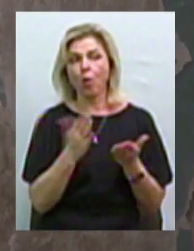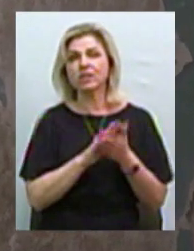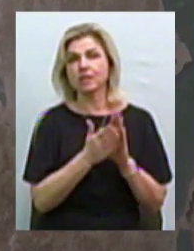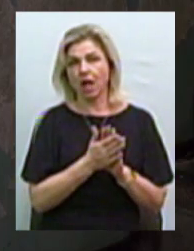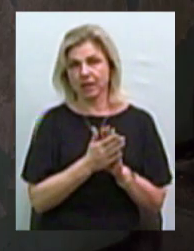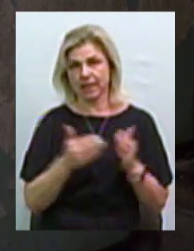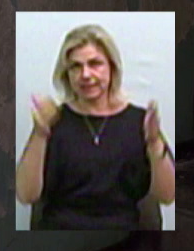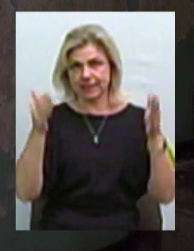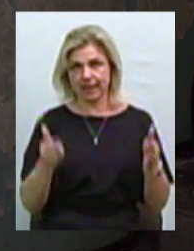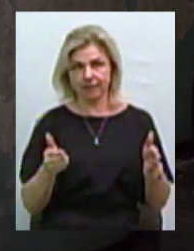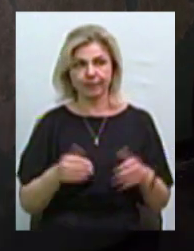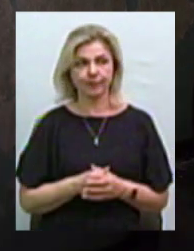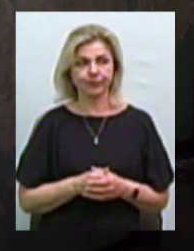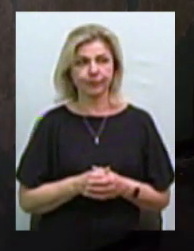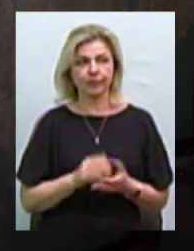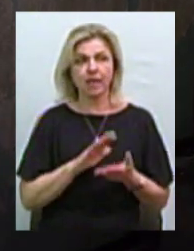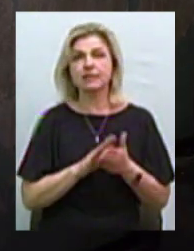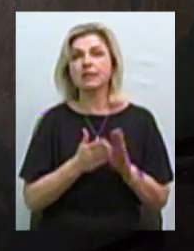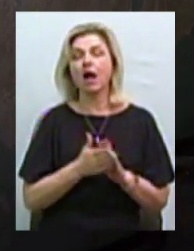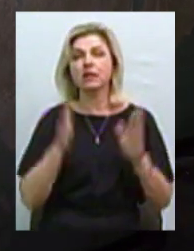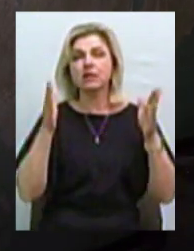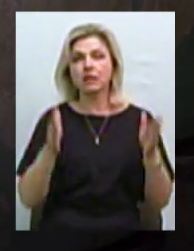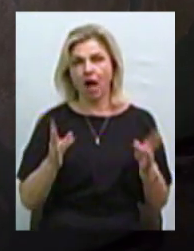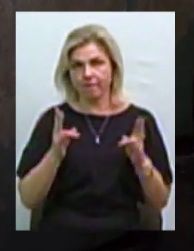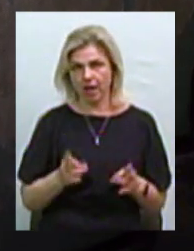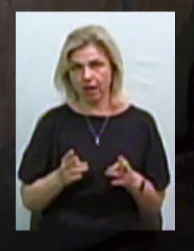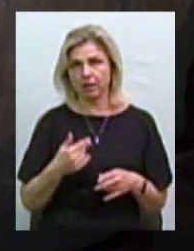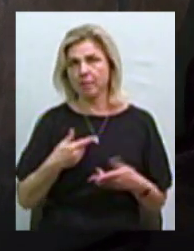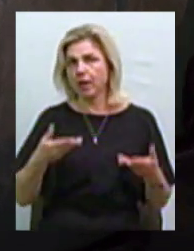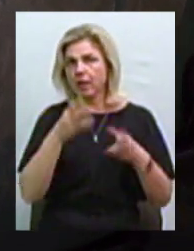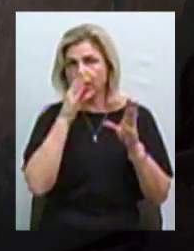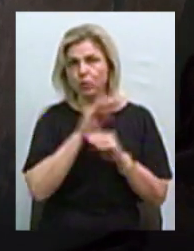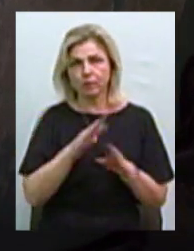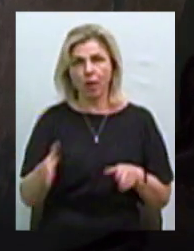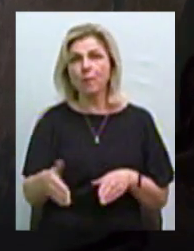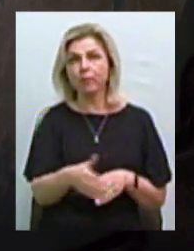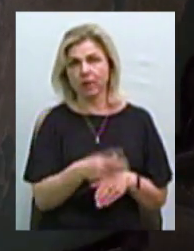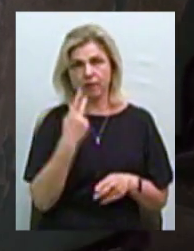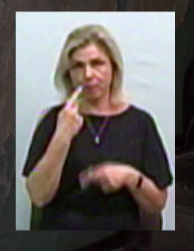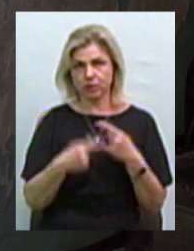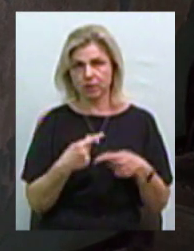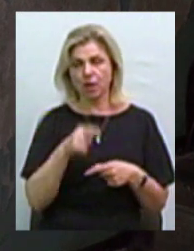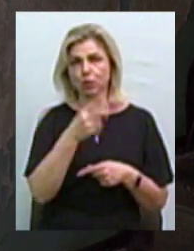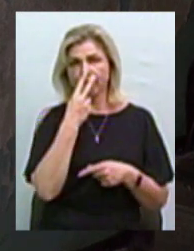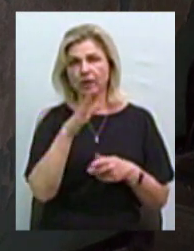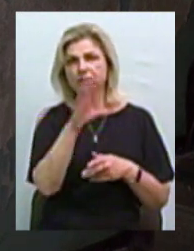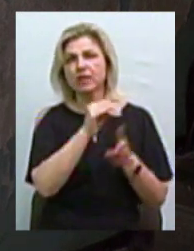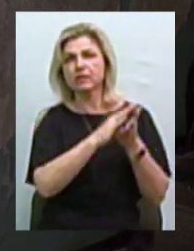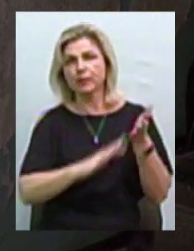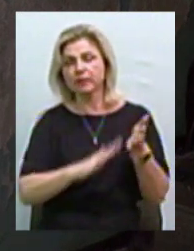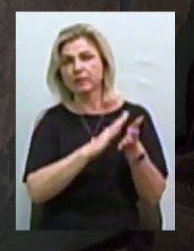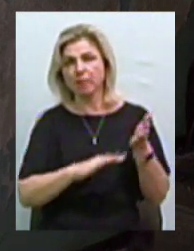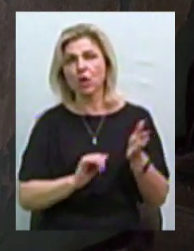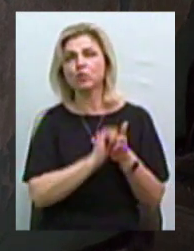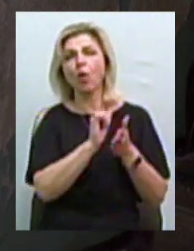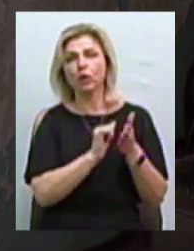стіни. Состояние стіни аварійне. Стан стіни аварійний. Ми не встигаємо тут підмітати постійно. Уже бачите, сиплеться вже не просто штукатурка,